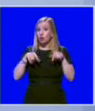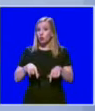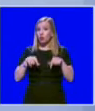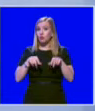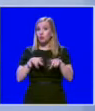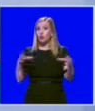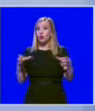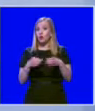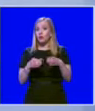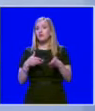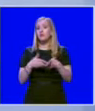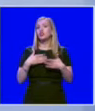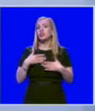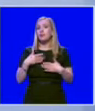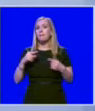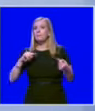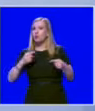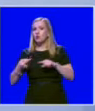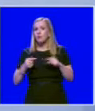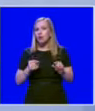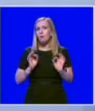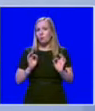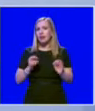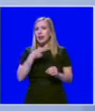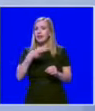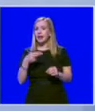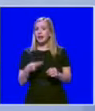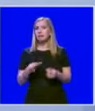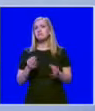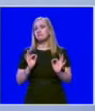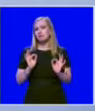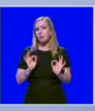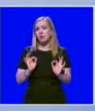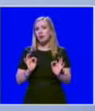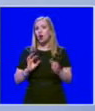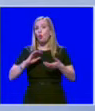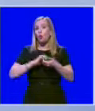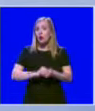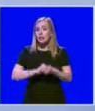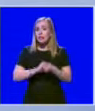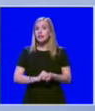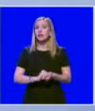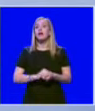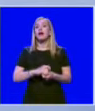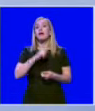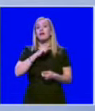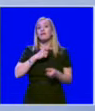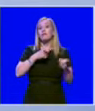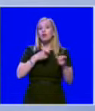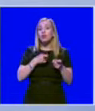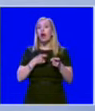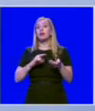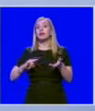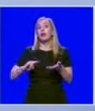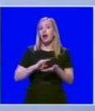събрание, въпреки че имаме противоречия по определени теми, както казах, примерно коалицията на войната, коалицията на самолетите,